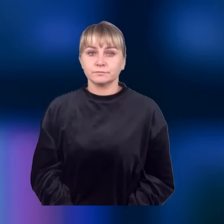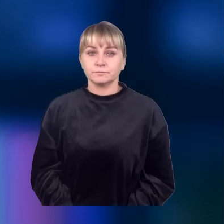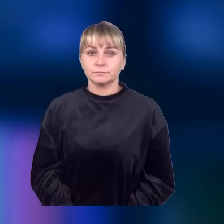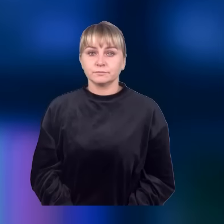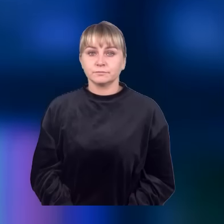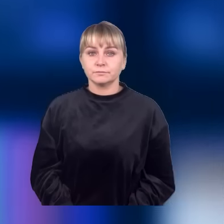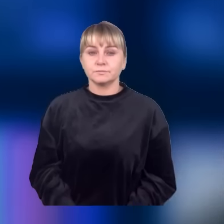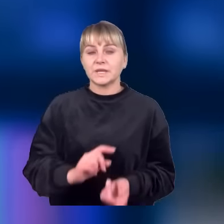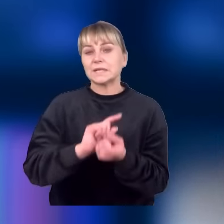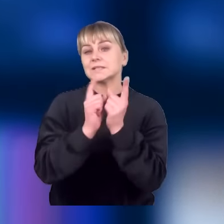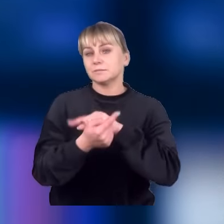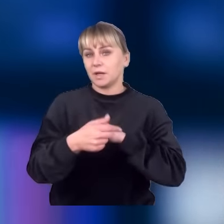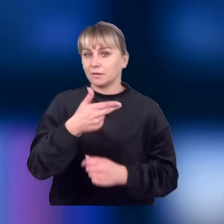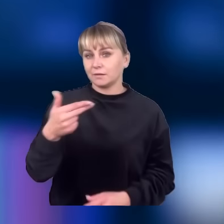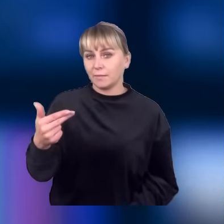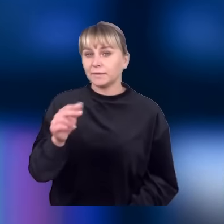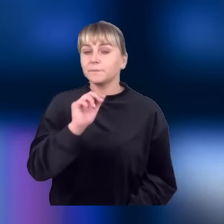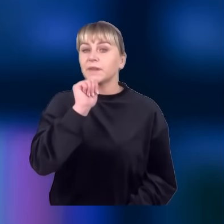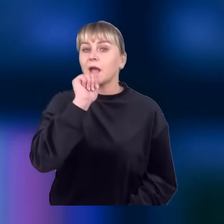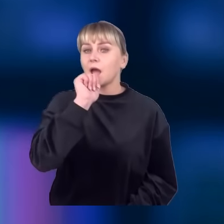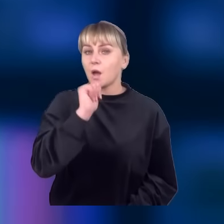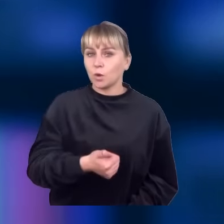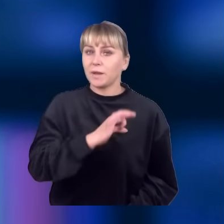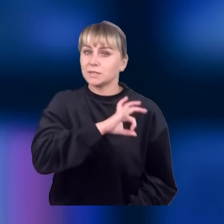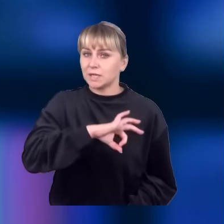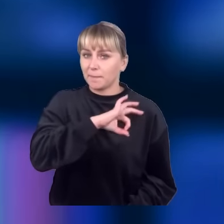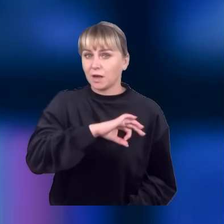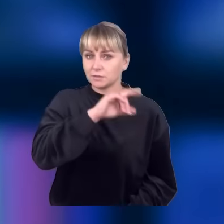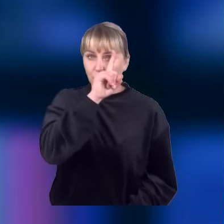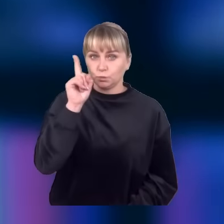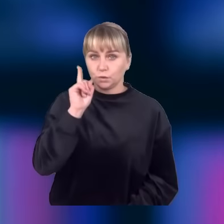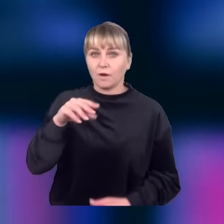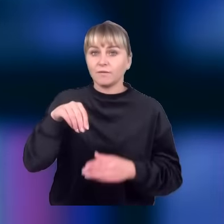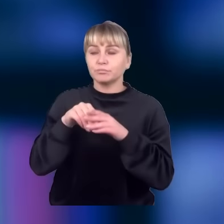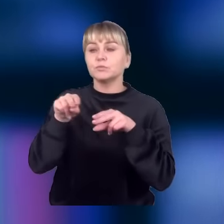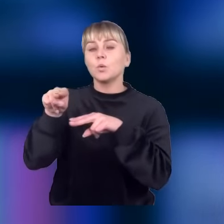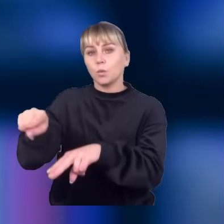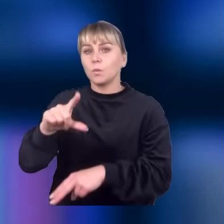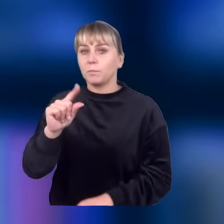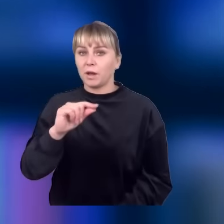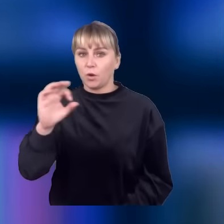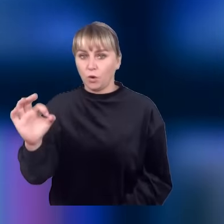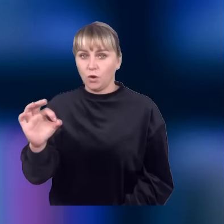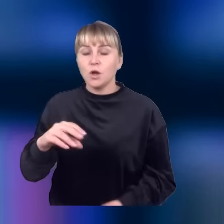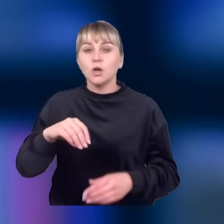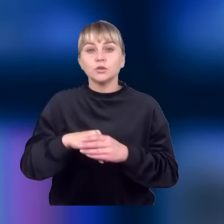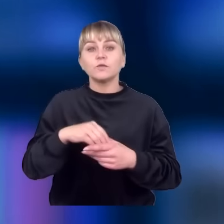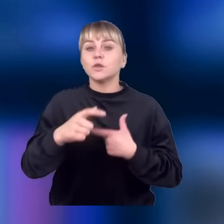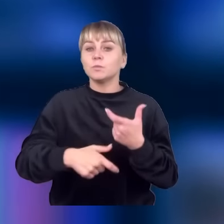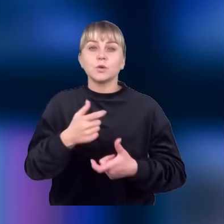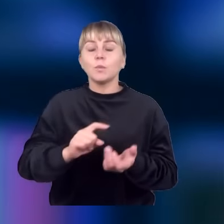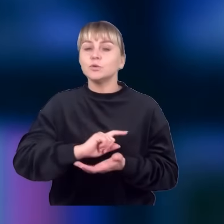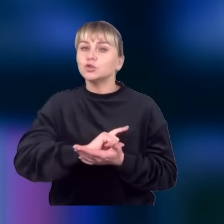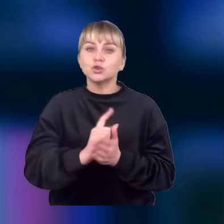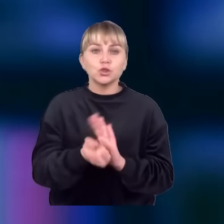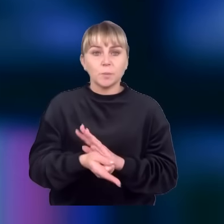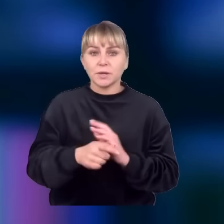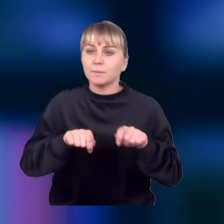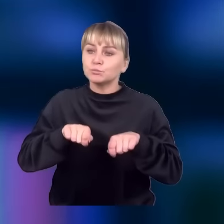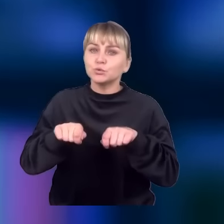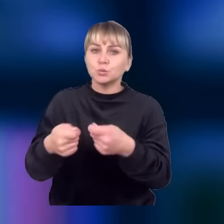Zmieniamy temat. Europejska Partia Ludowa, do której należy Platforma Obywatelska, forsuje szybkie wdrożenie mechanizmu przymusowej